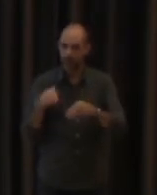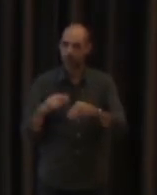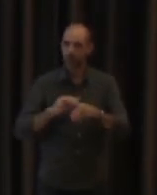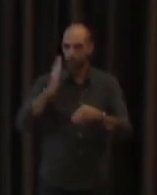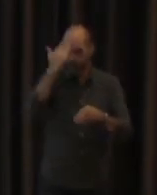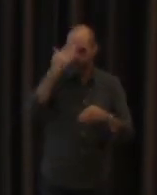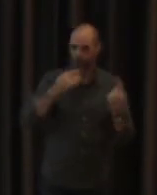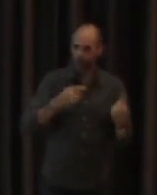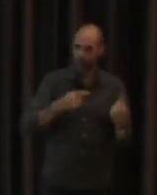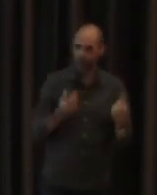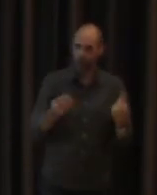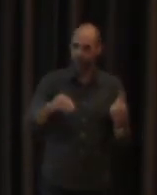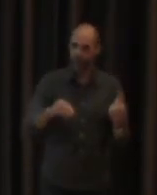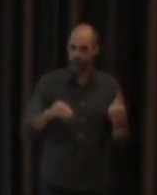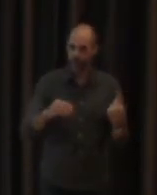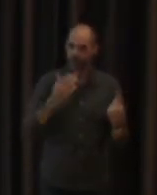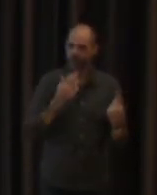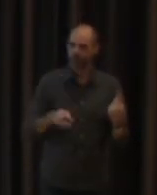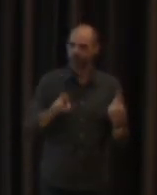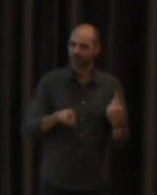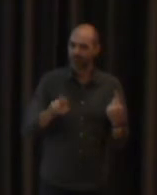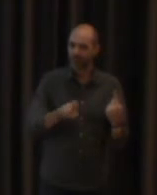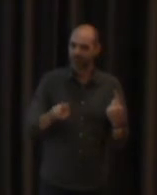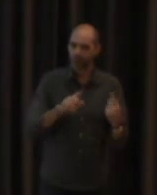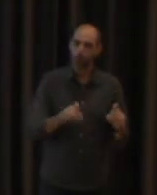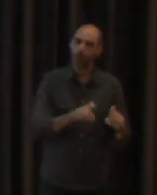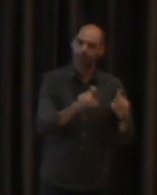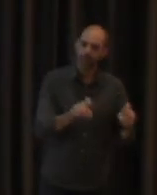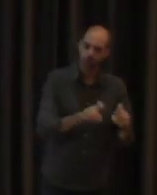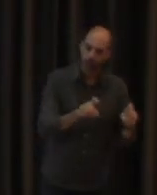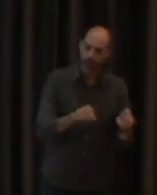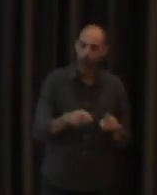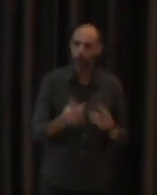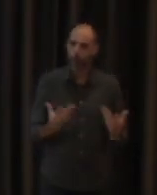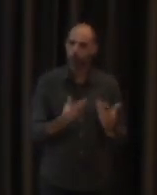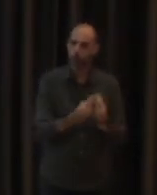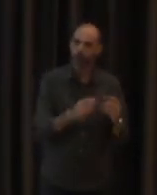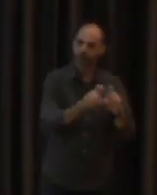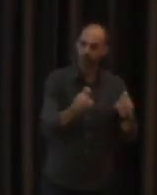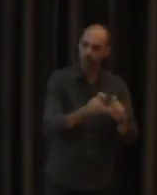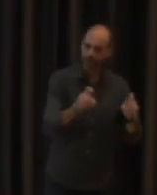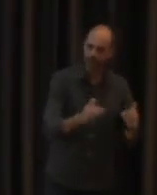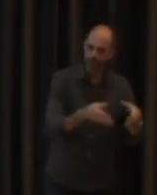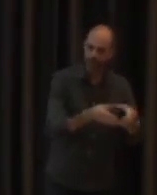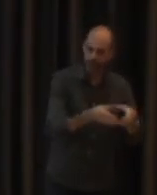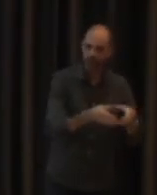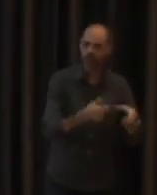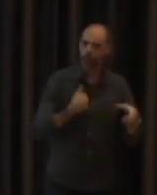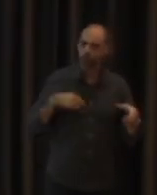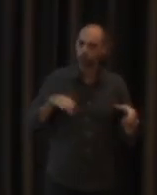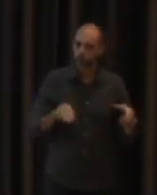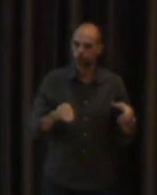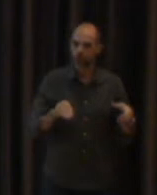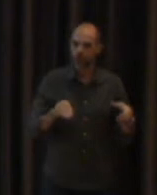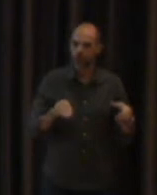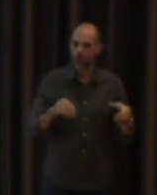subjecte. Per això, si no volem repetir amb l'informàtic o amb els informàtics a 4, haurem de fer servir el pronom